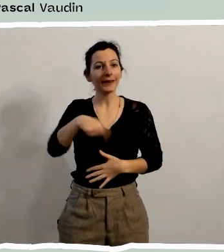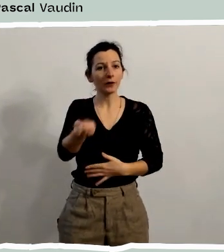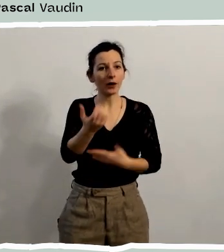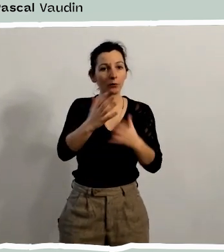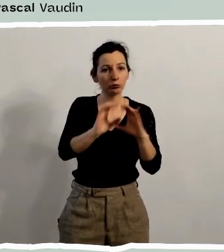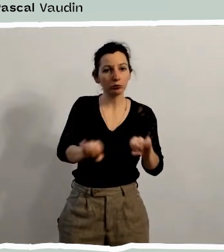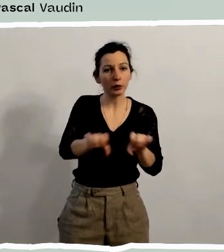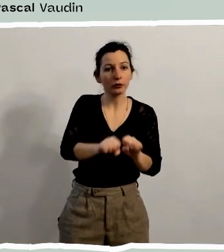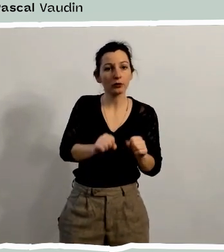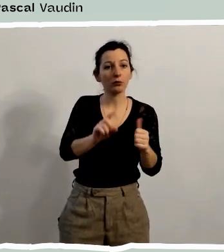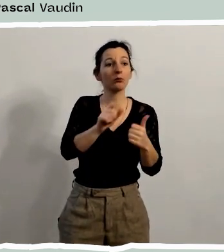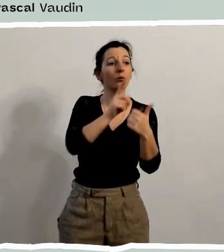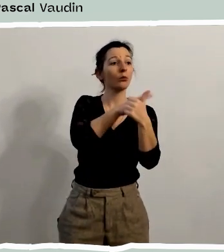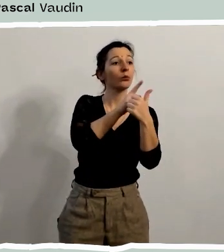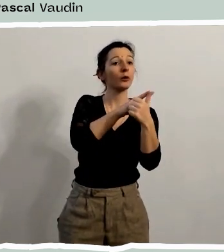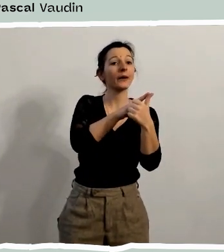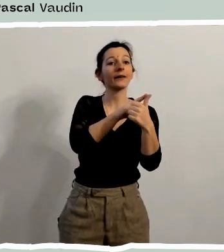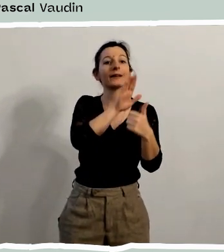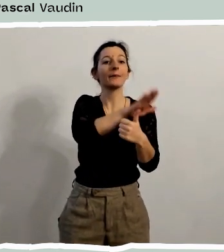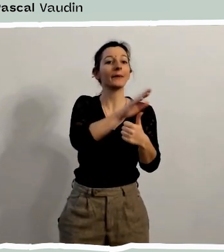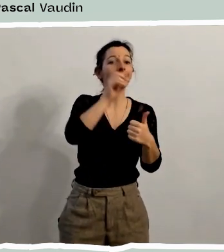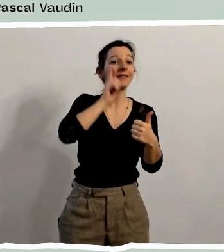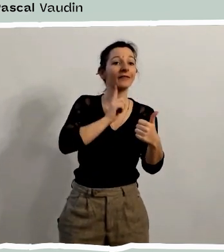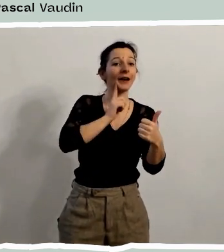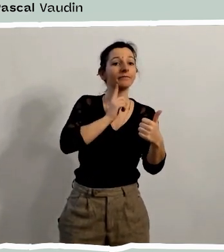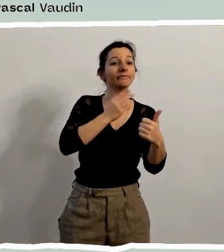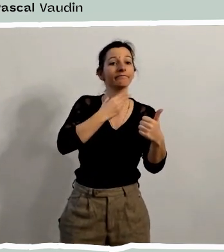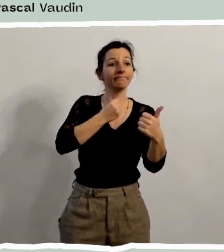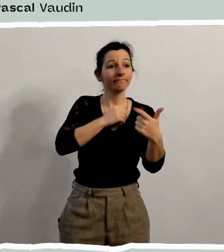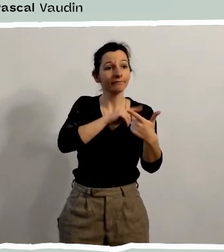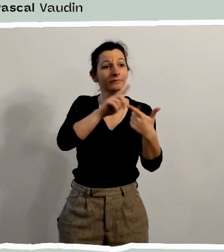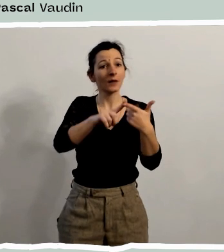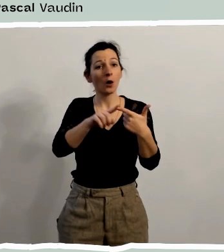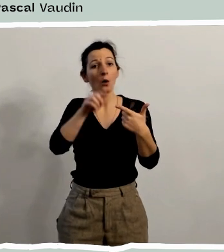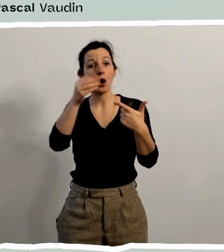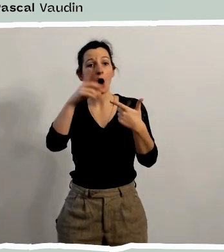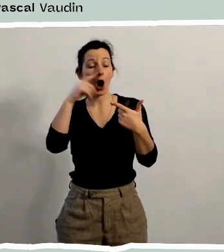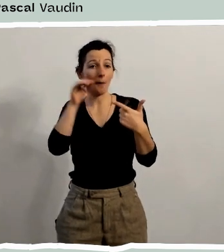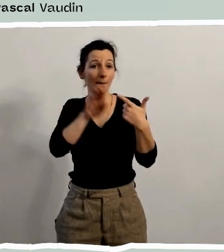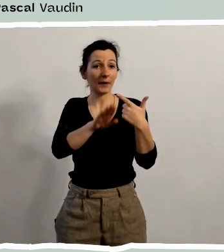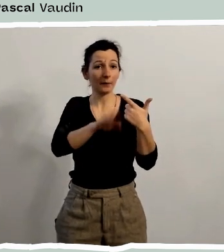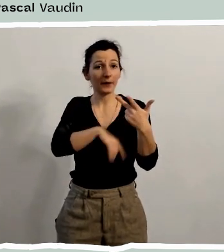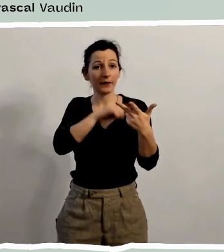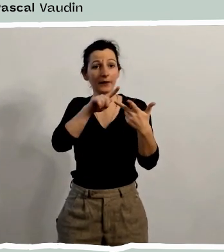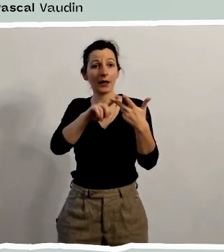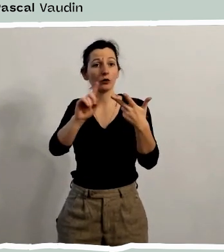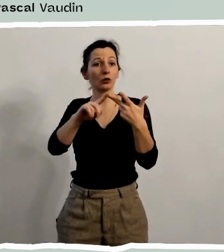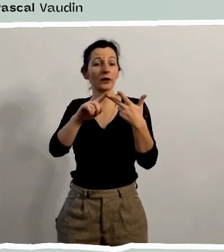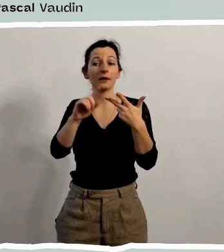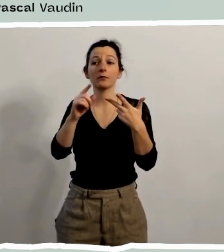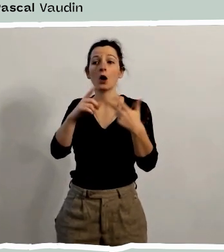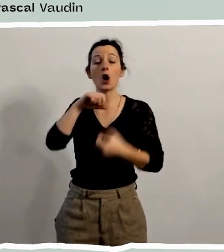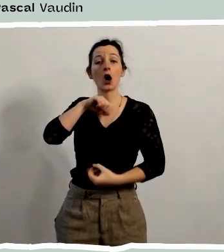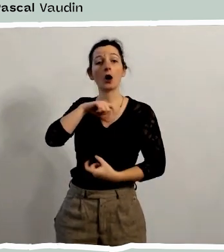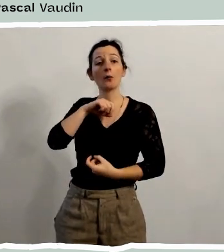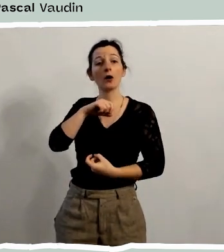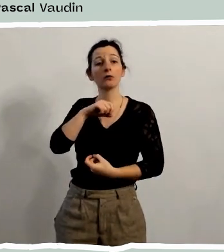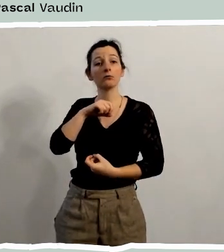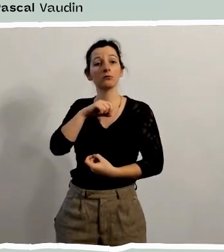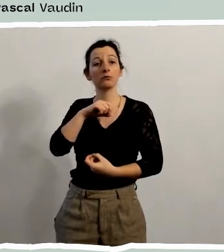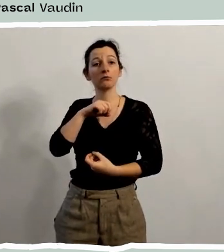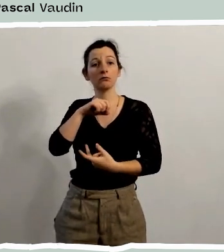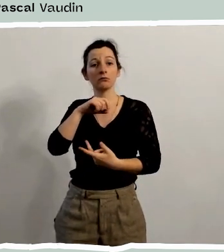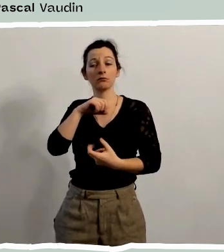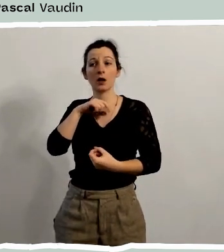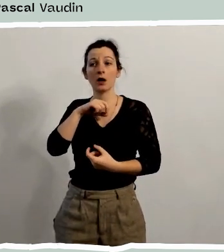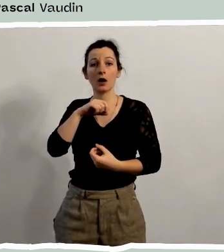stradiol, l'hormone sexuelle féminine, testostérone masculine et la thyroxine. Donc c'est une hormone qui est produite, une des deux hormones